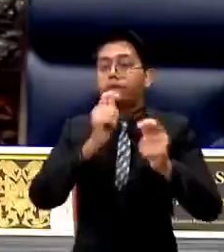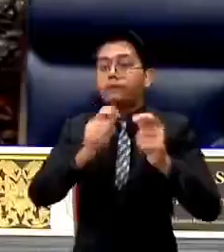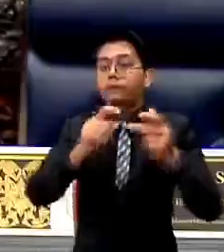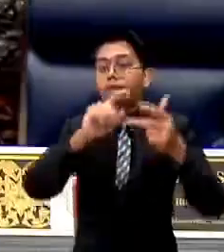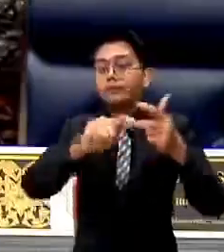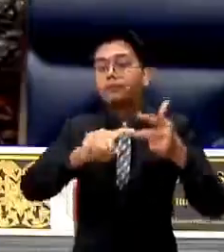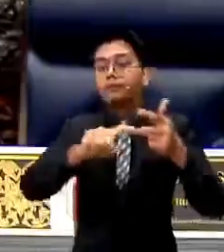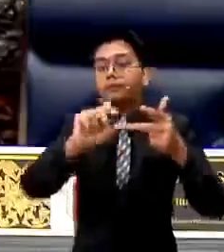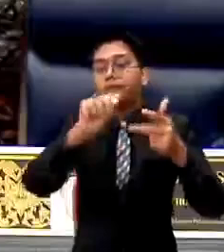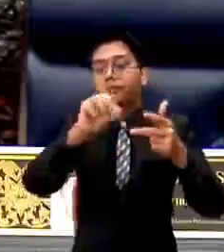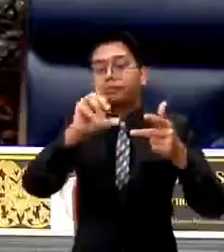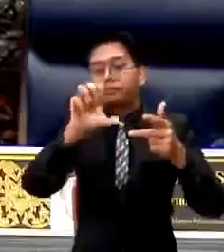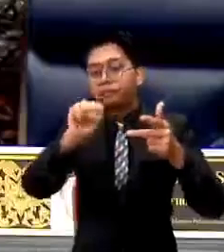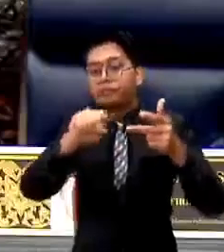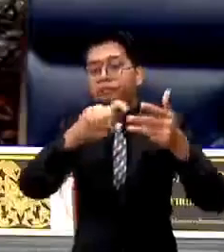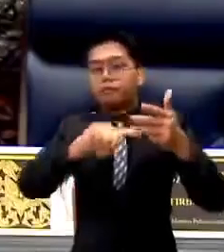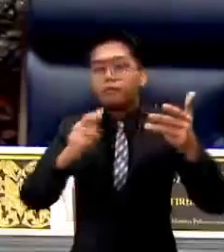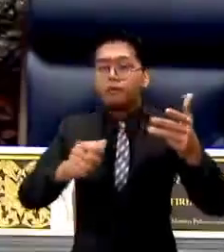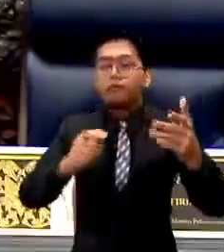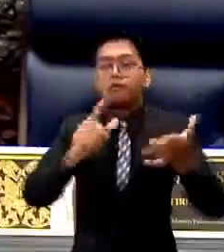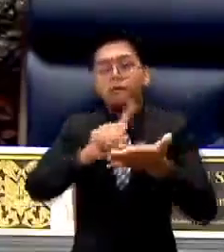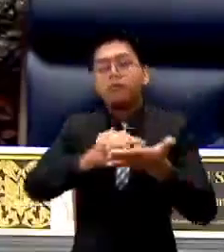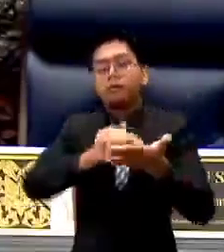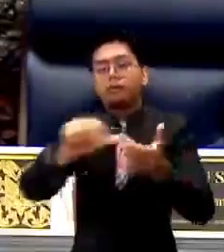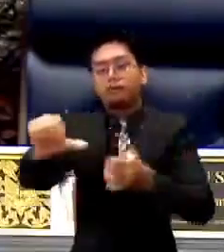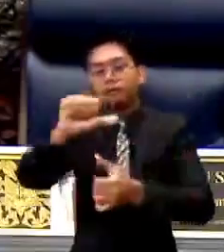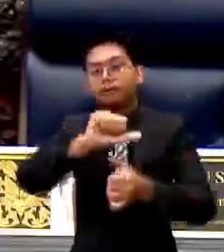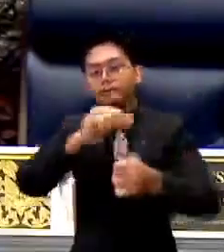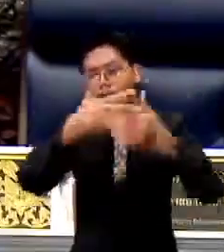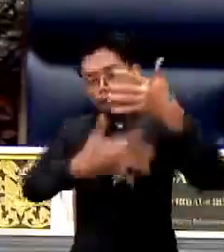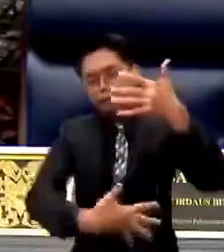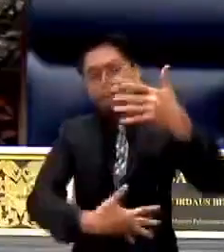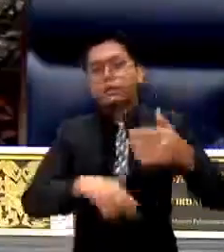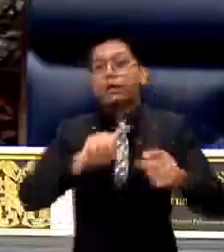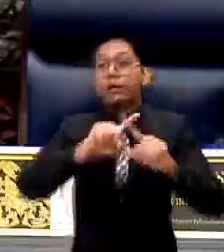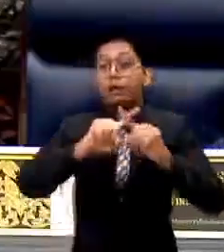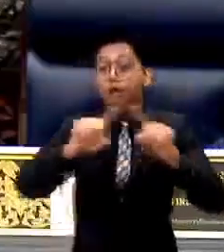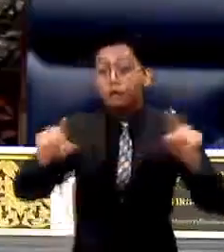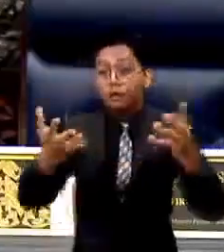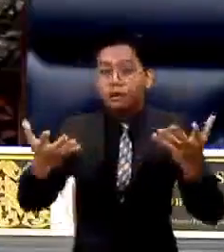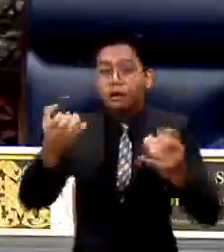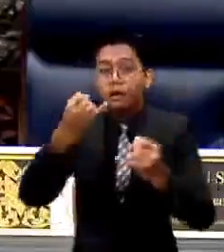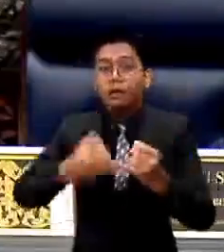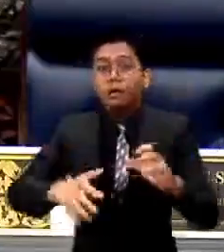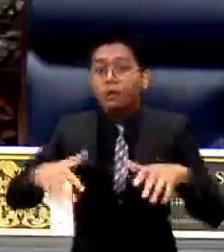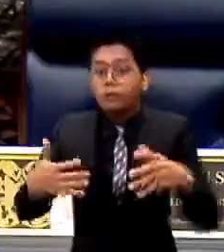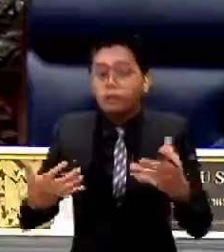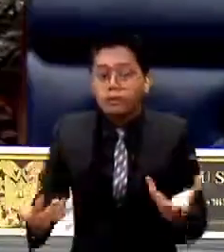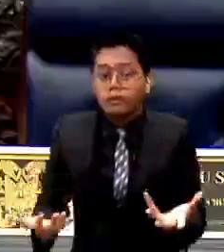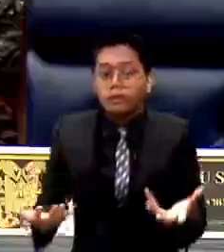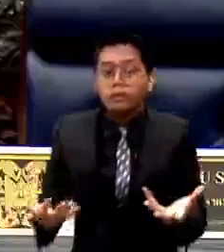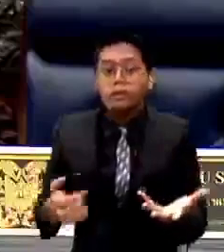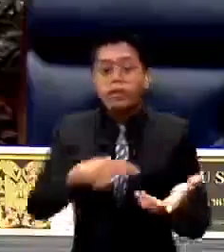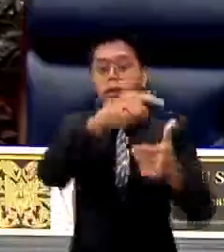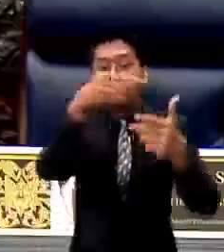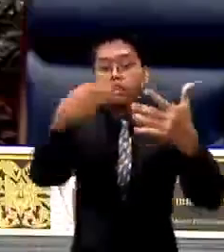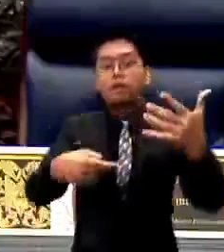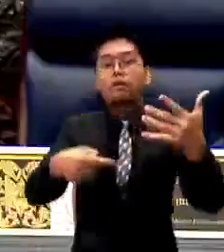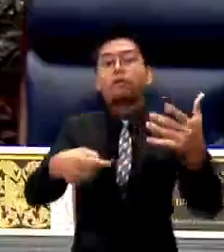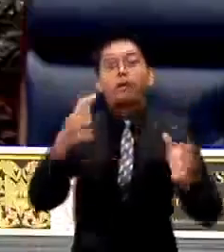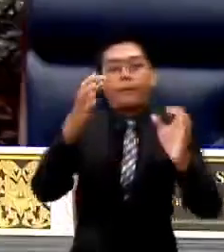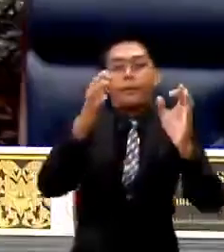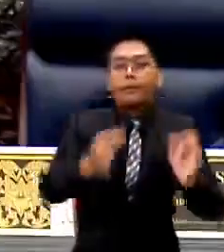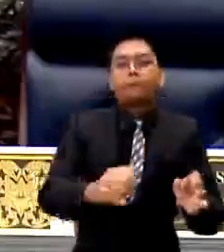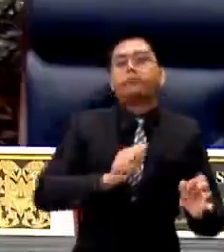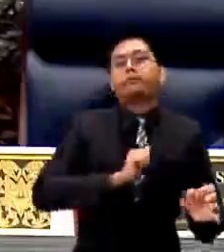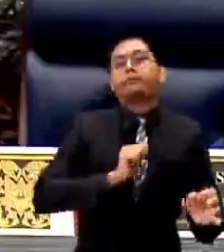kepada ad kepada platform-platform yang lain tetapi akhirnya mereka ada akan buat keputusan sendiri